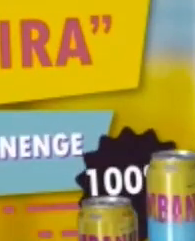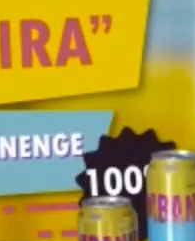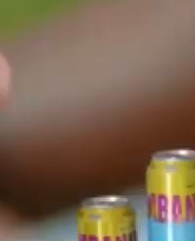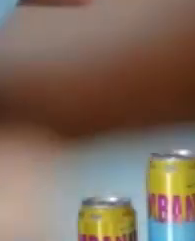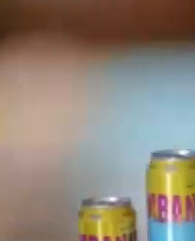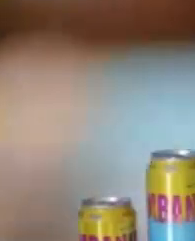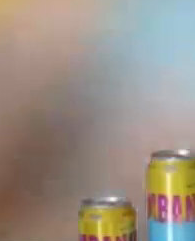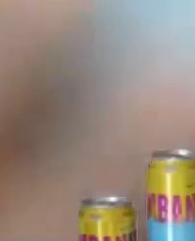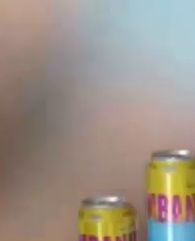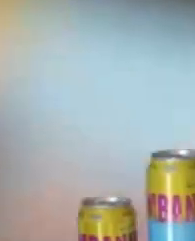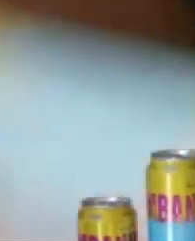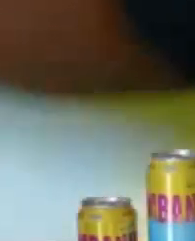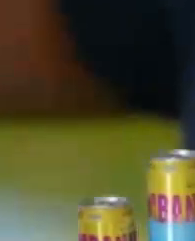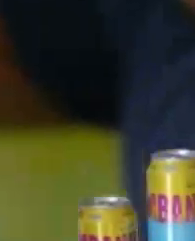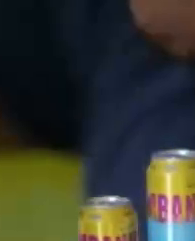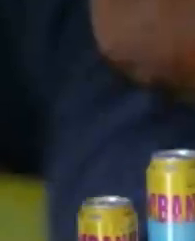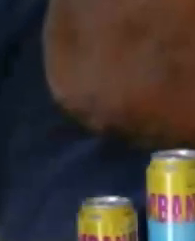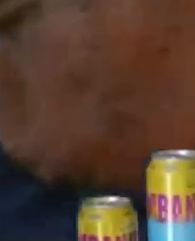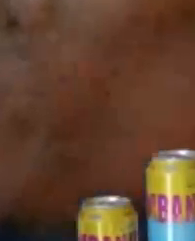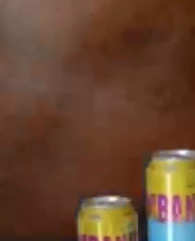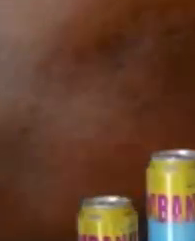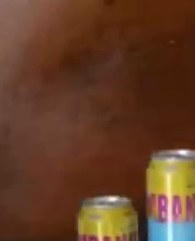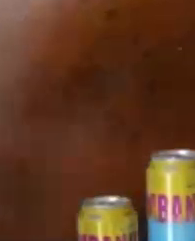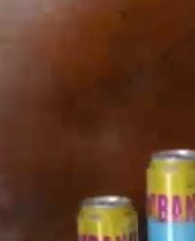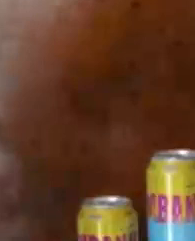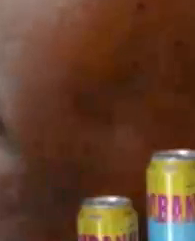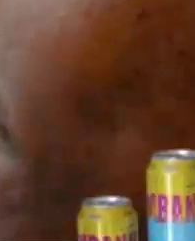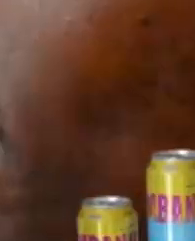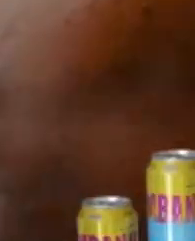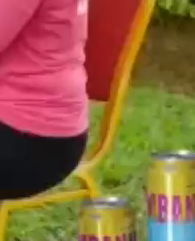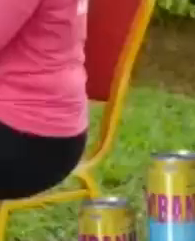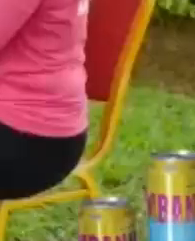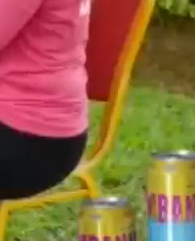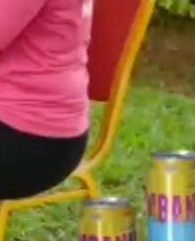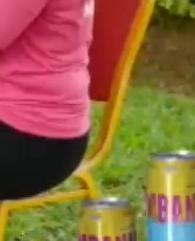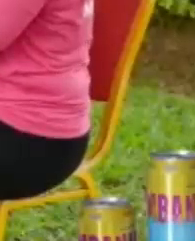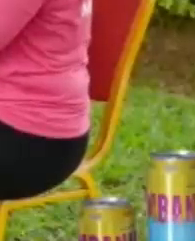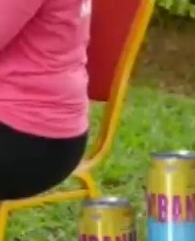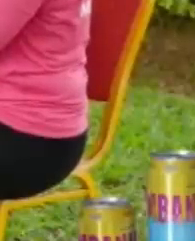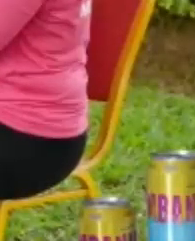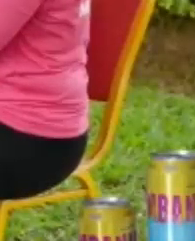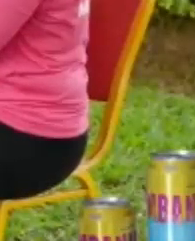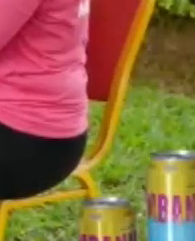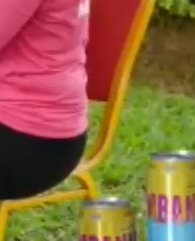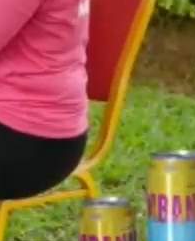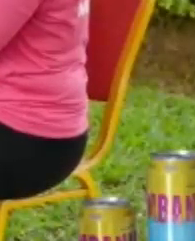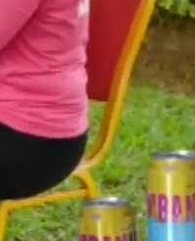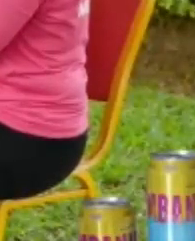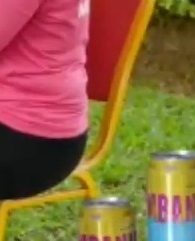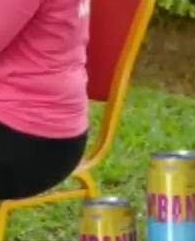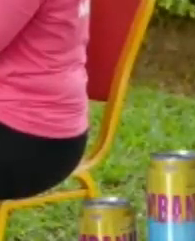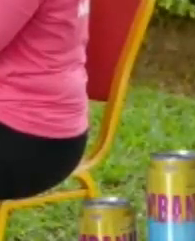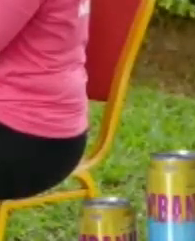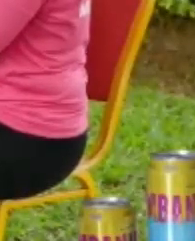cy'ubuziranenge uwanyoye mbanira harangwa no gushabuka bashakanye bakagira ubushake bwo kwagura umuryango sabana